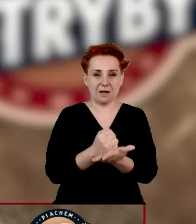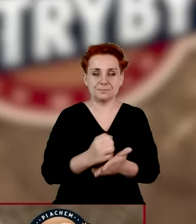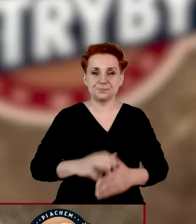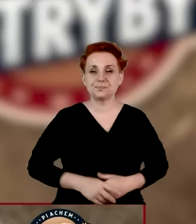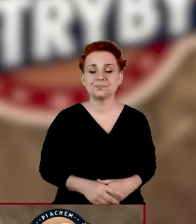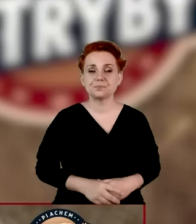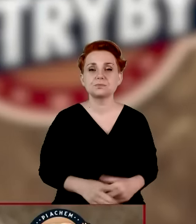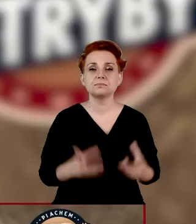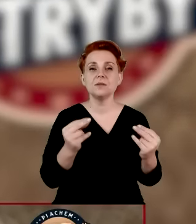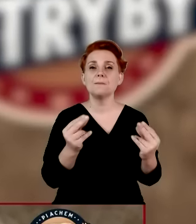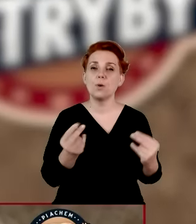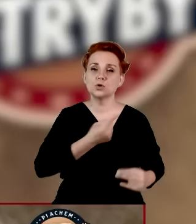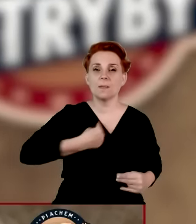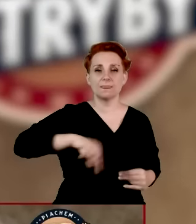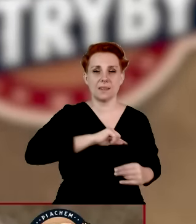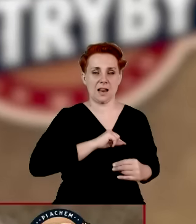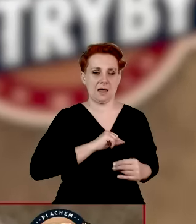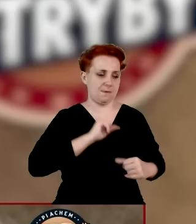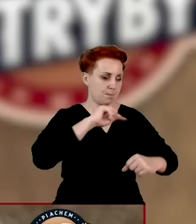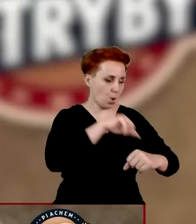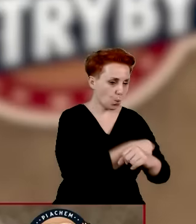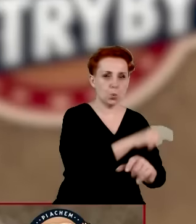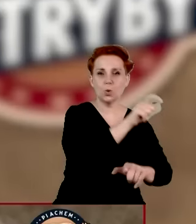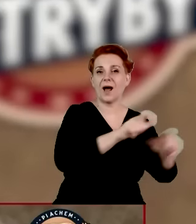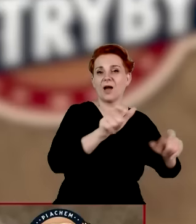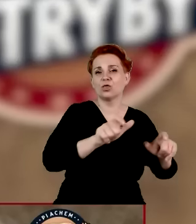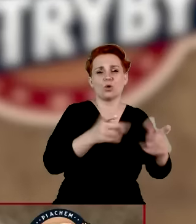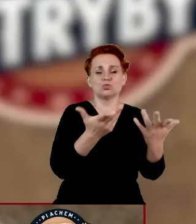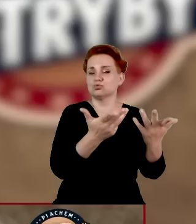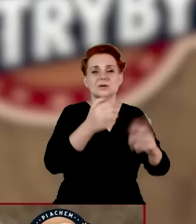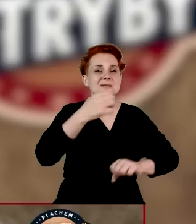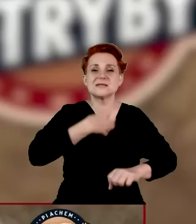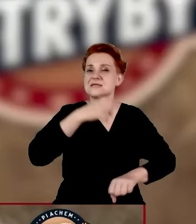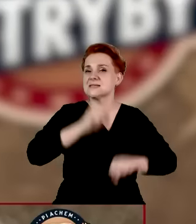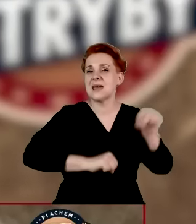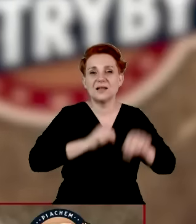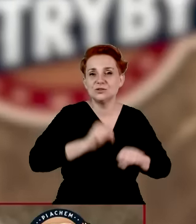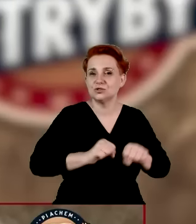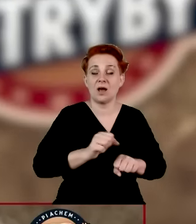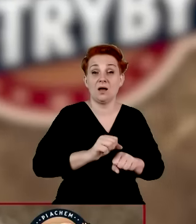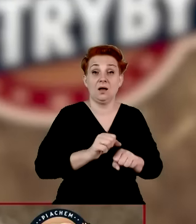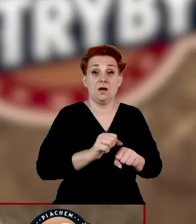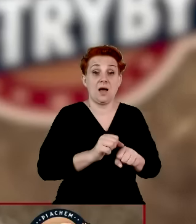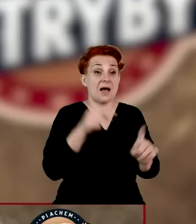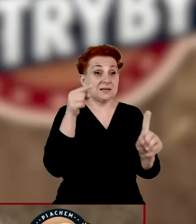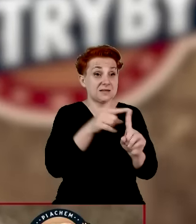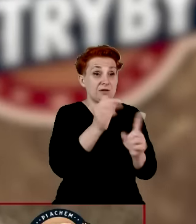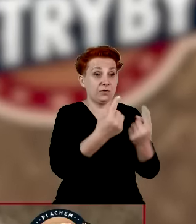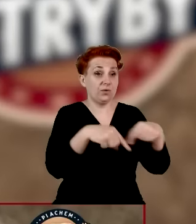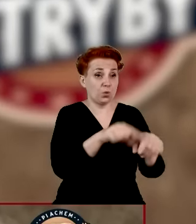po co nam prokuratura, czy prokurator, czy sędzia, który do wykonywania swojej pracy